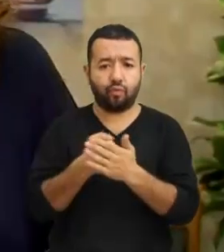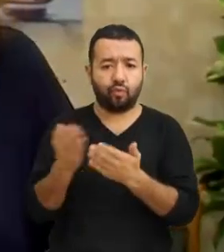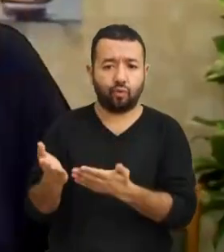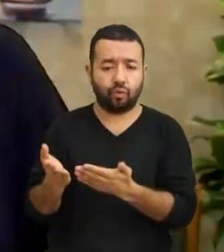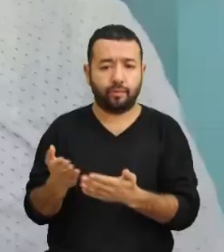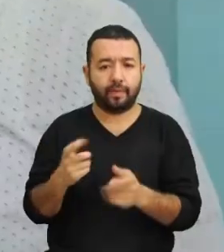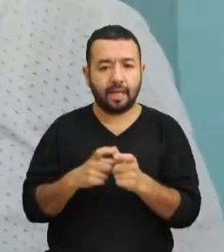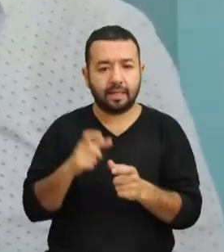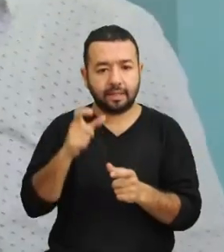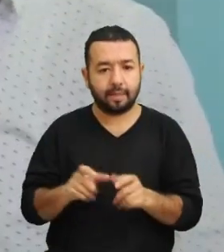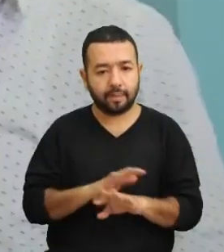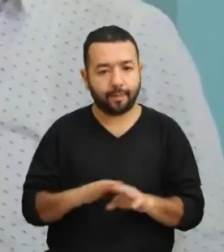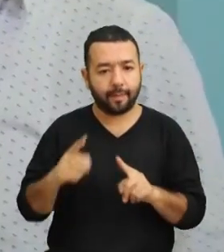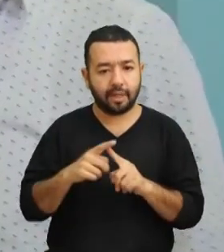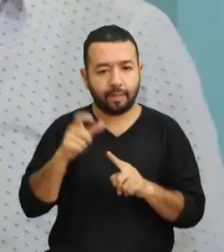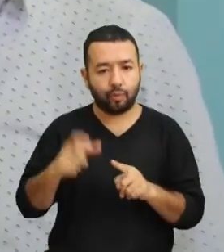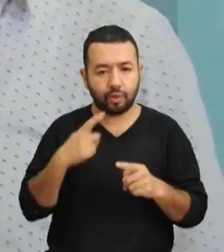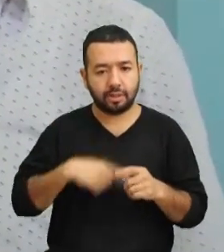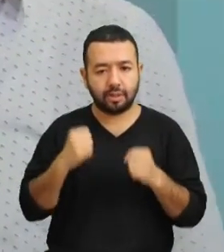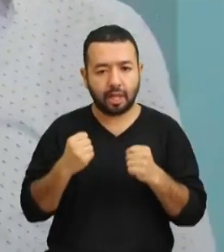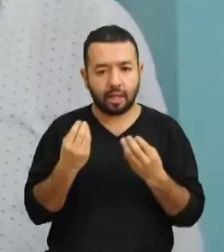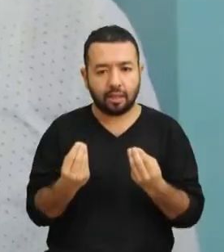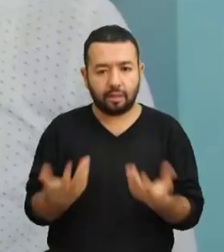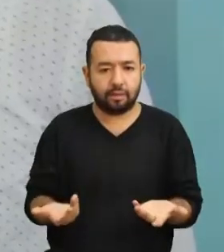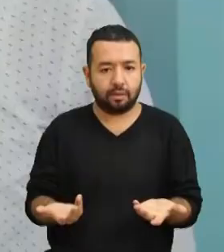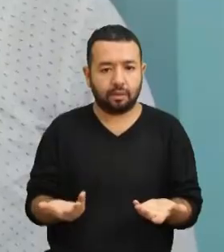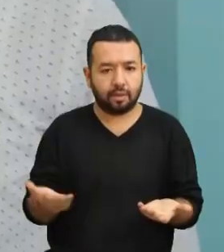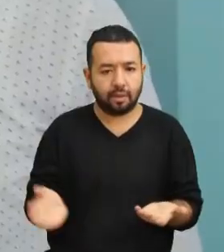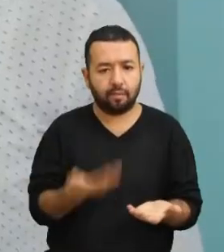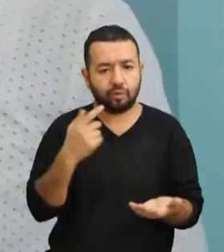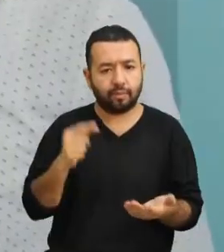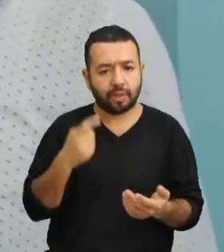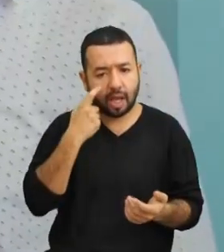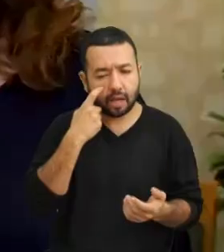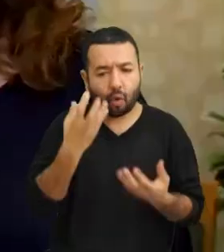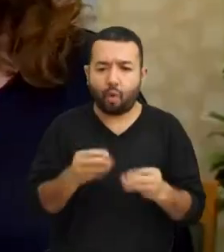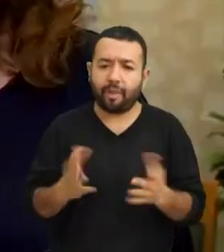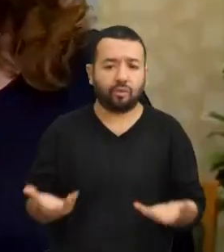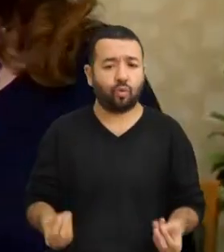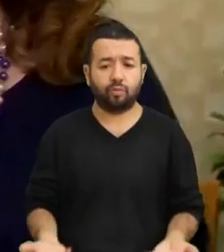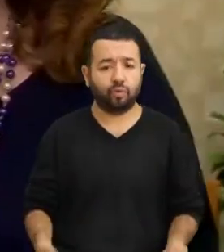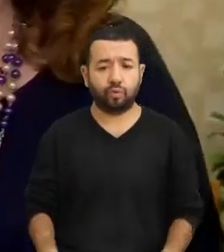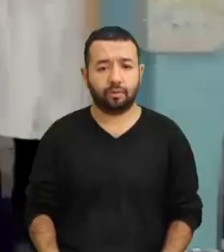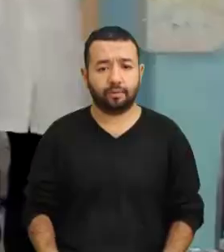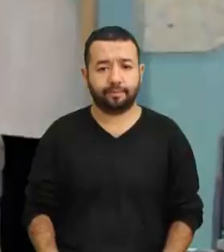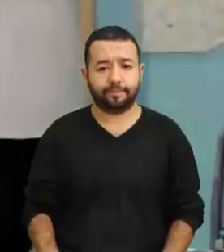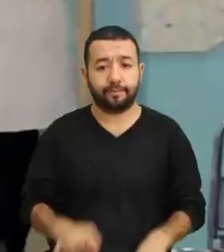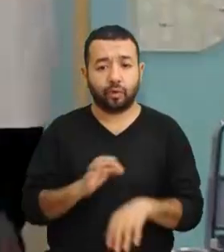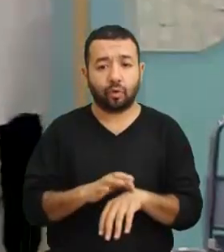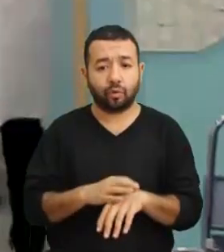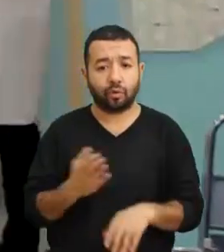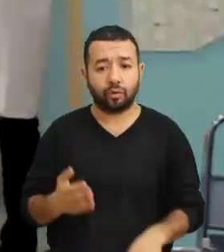Sarp tamam, en azından Timuçin Bey'in sağlığı iyi ya. Boş ver, bu sefer de hayırlara vesile olmasın yani.